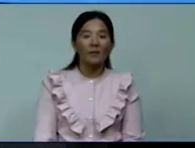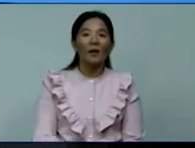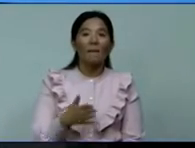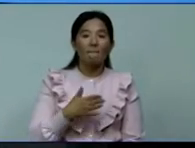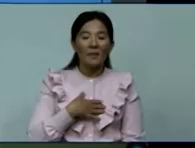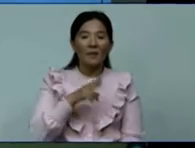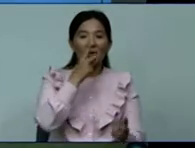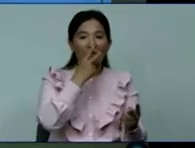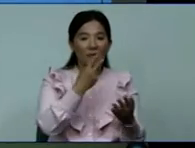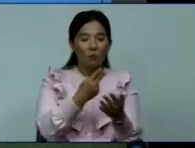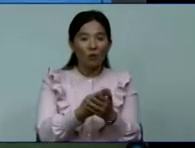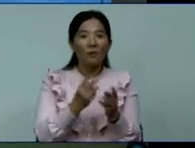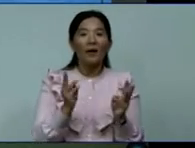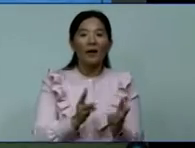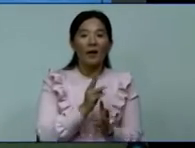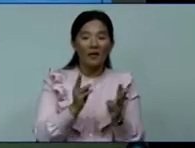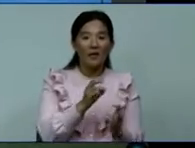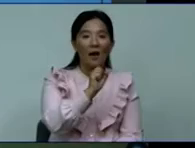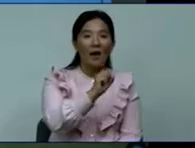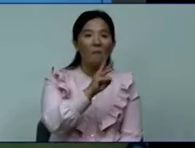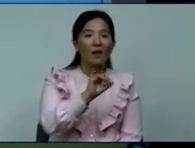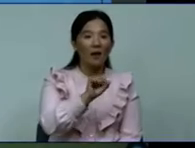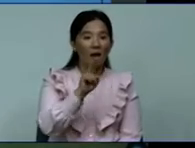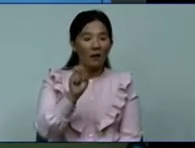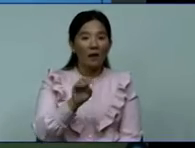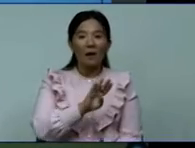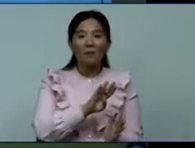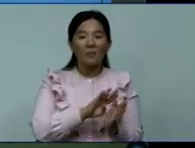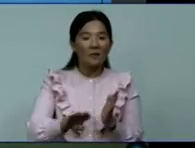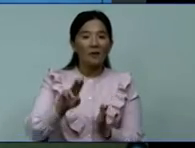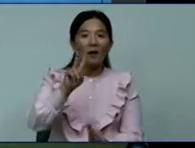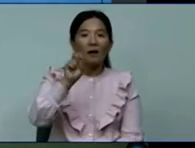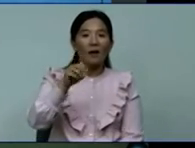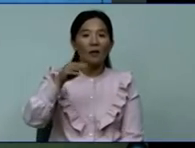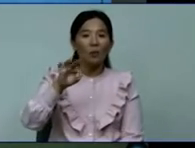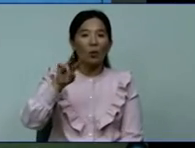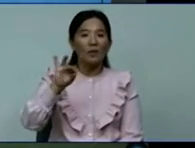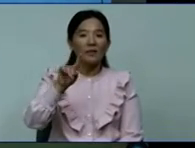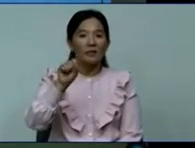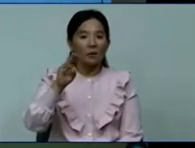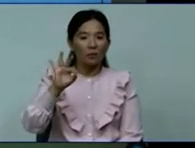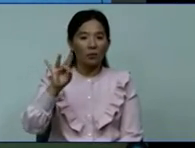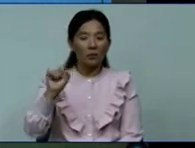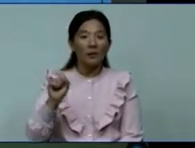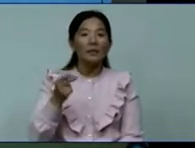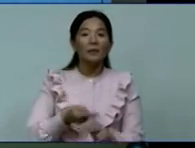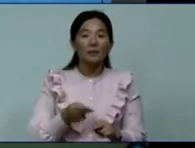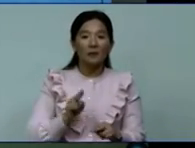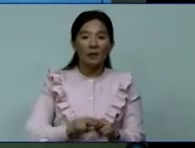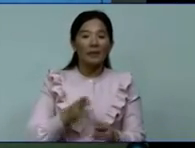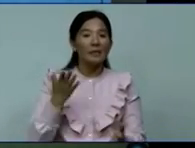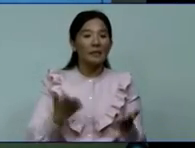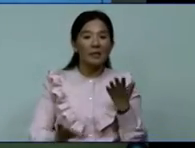Мы рассмотрим горение аммиака без катализатора. Итак,